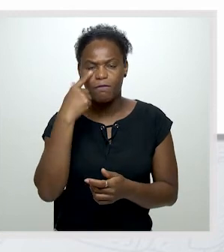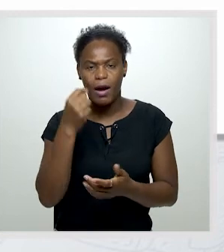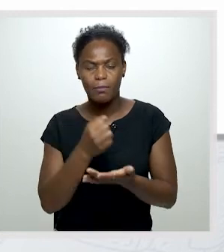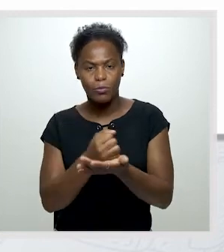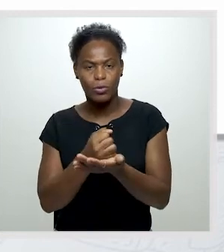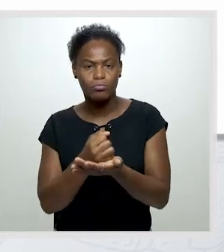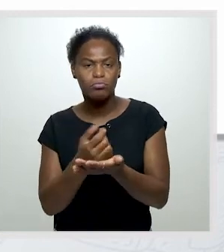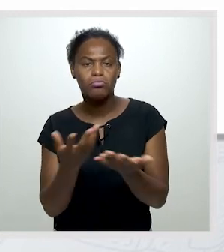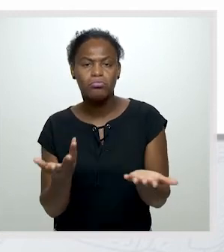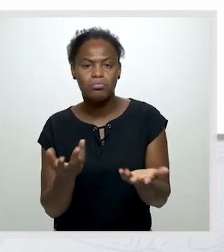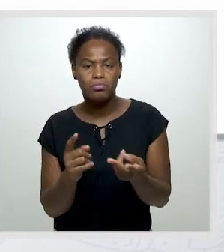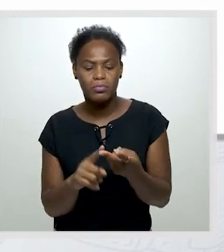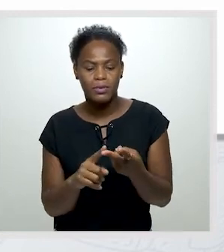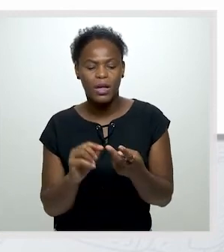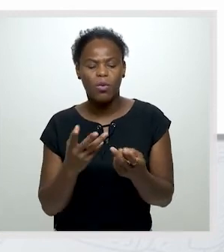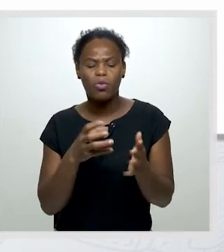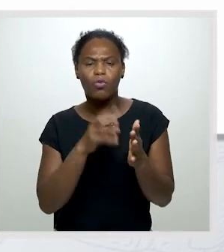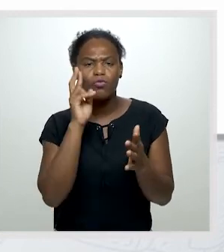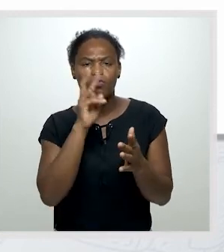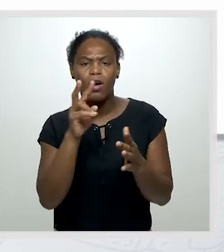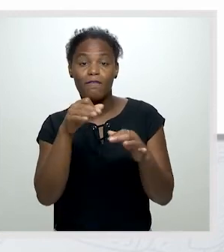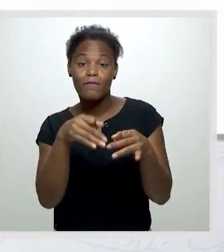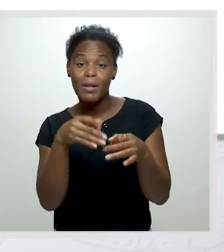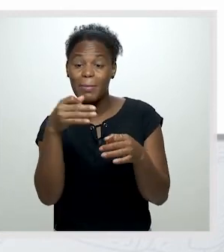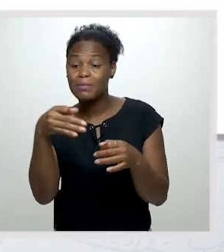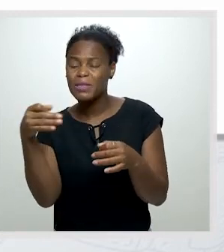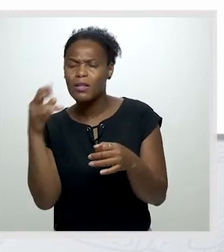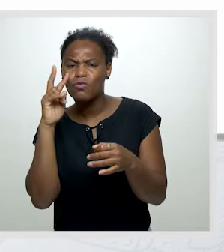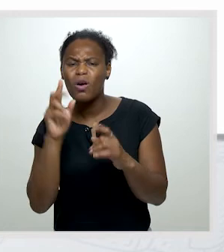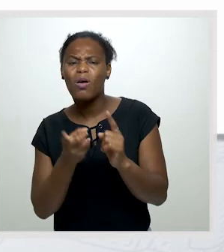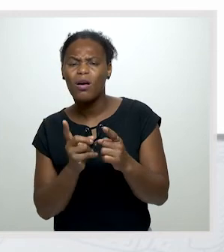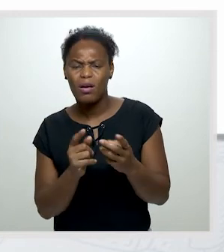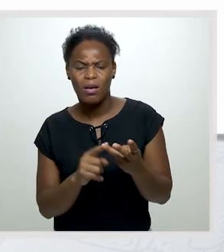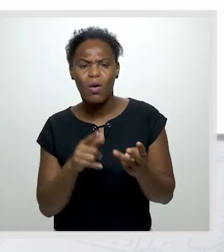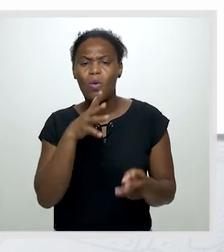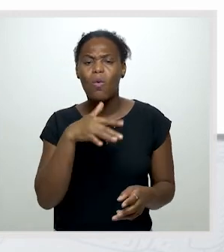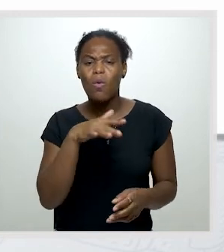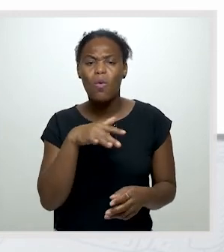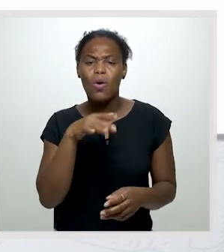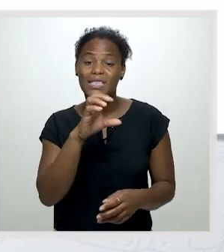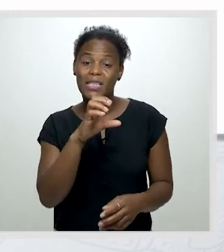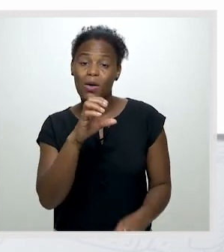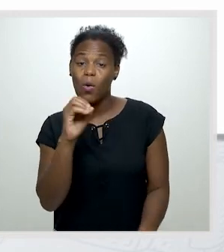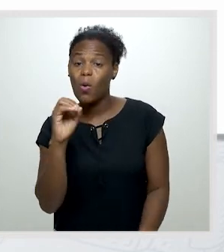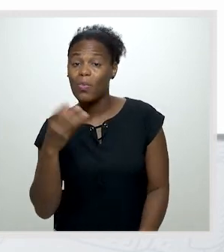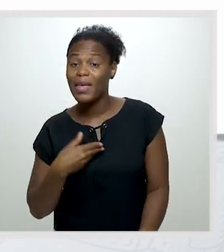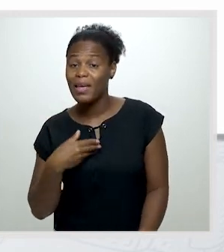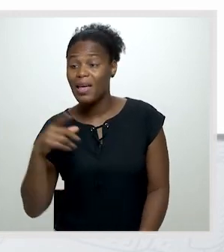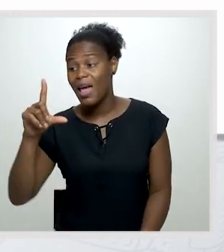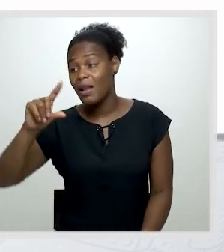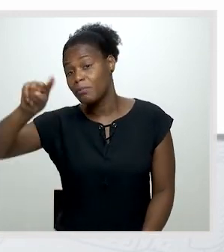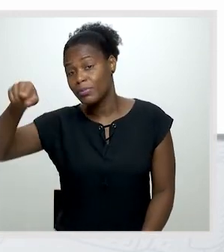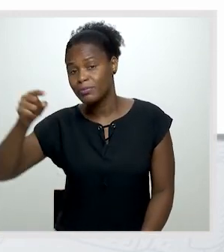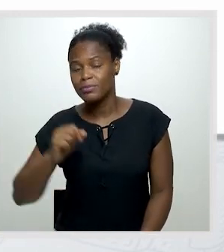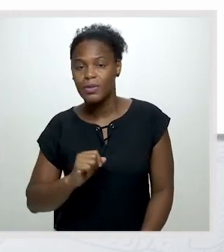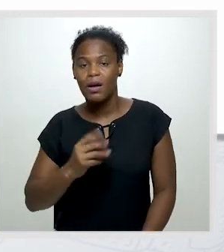employé? Que remarques-tu à la fin du participe passé? Où est placé le COD L'? Quand